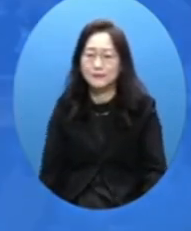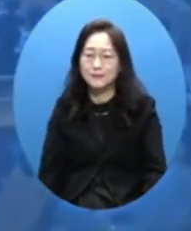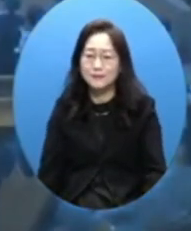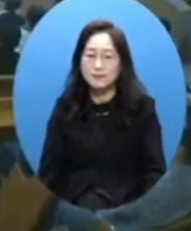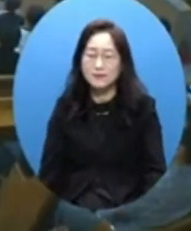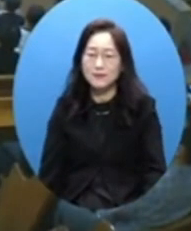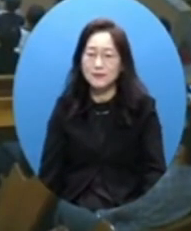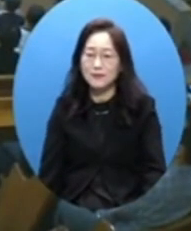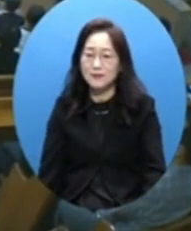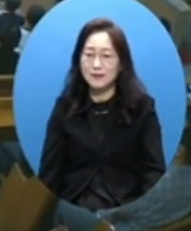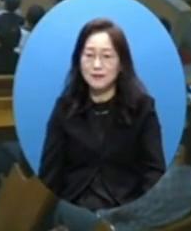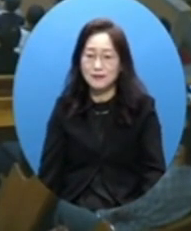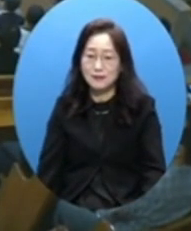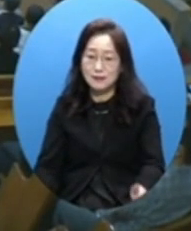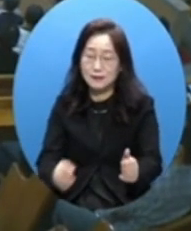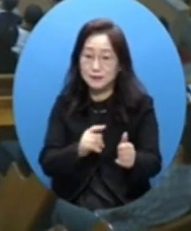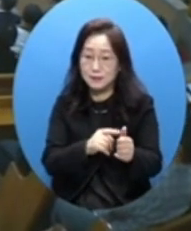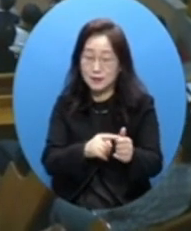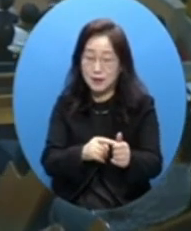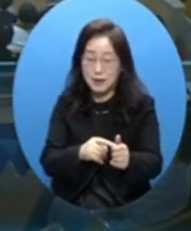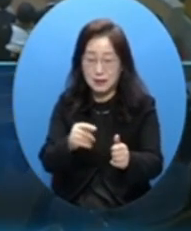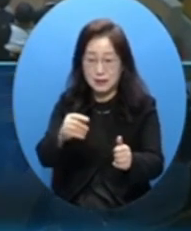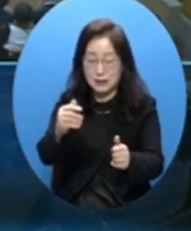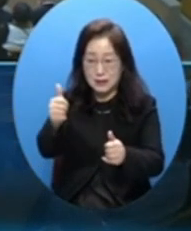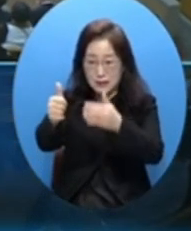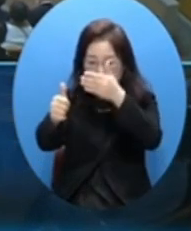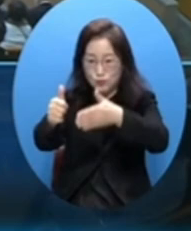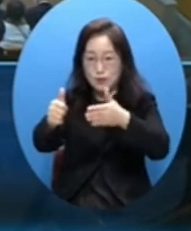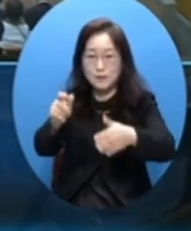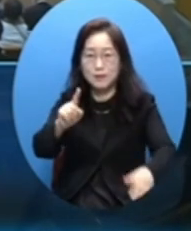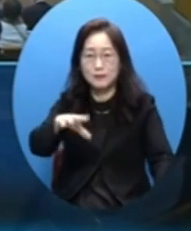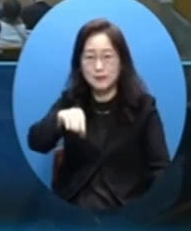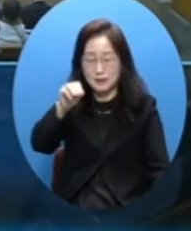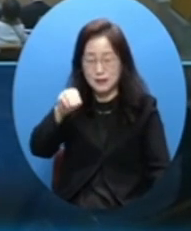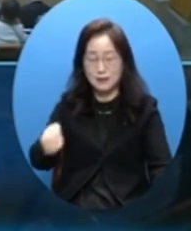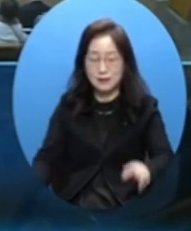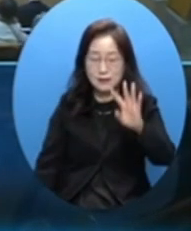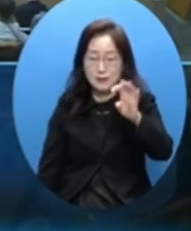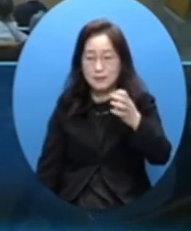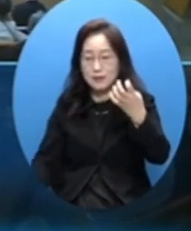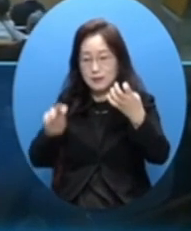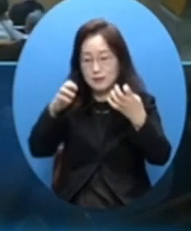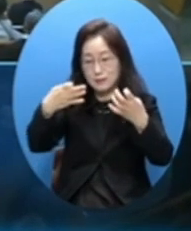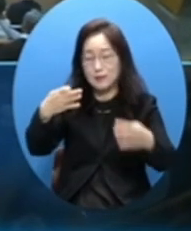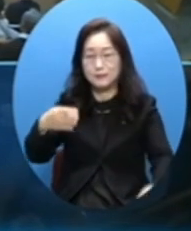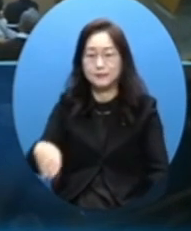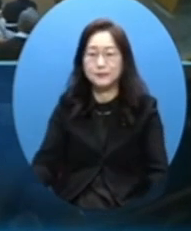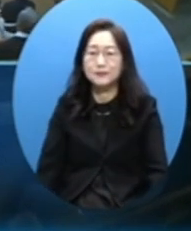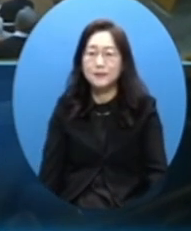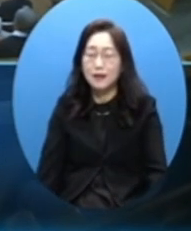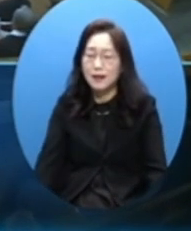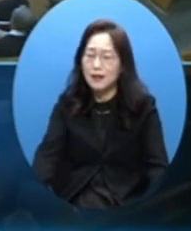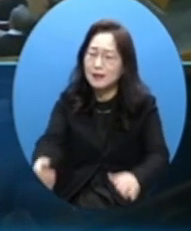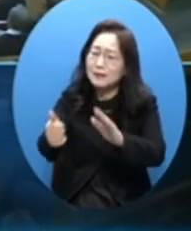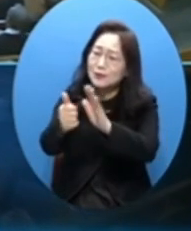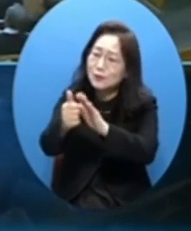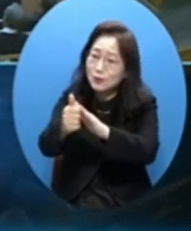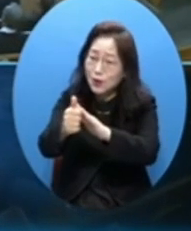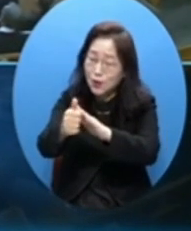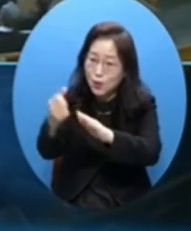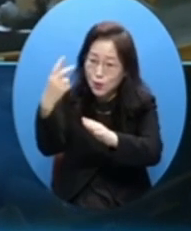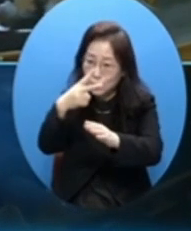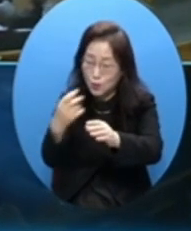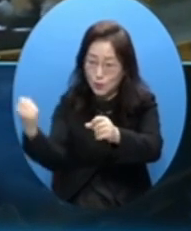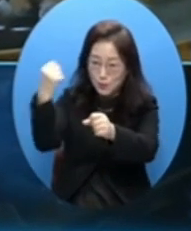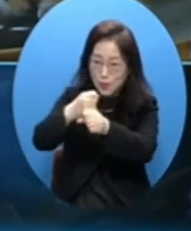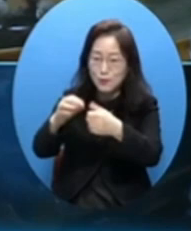제가 부탁한 내용이 이렇습니다 창세기 40장 14절 15절 20절 3절 보니까 당신이 잘 되시거든 나를 생각하고 내게